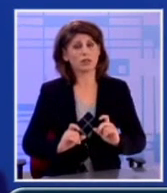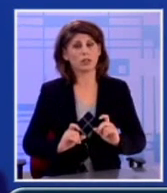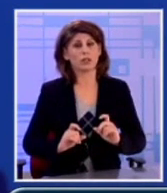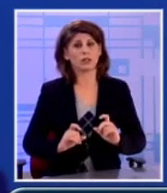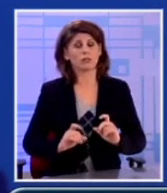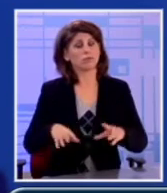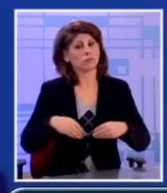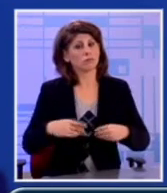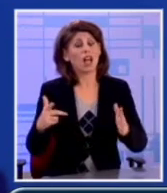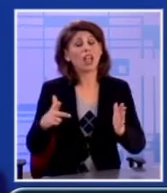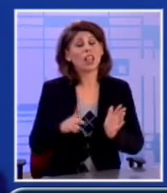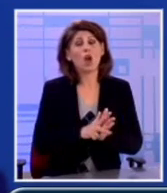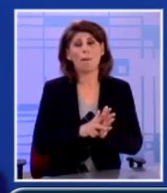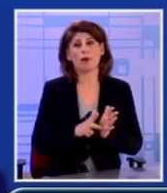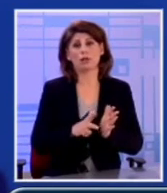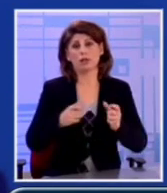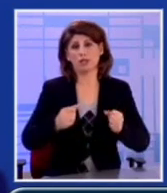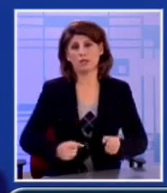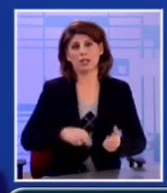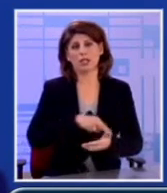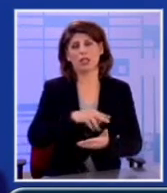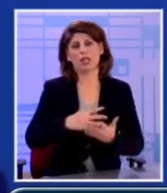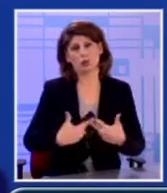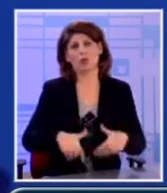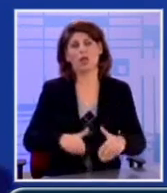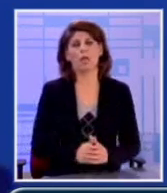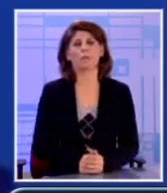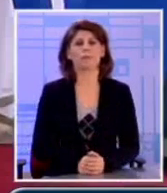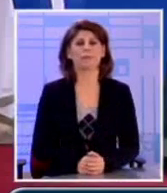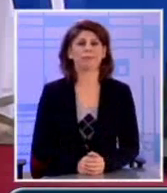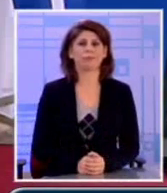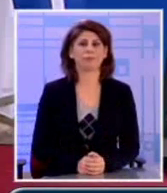ανταποκριθεί εγγυόμενη τη θεσμική της λειτουργία.